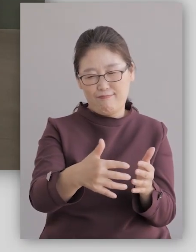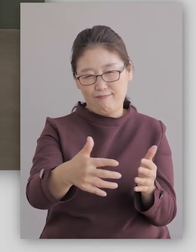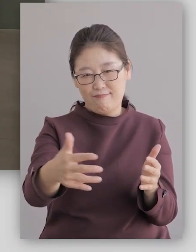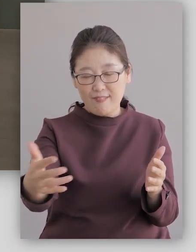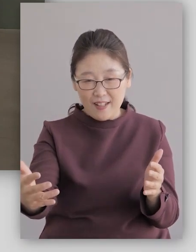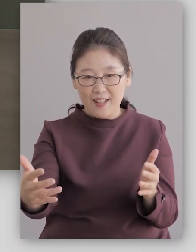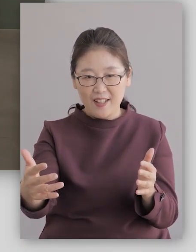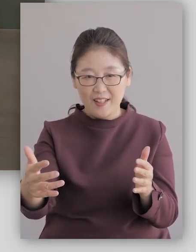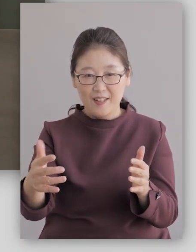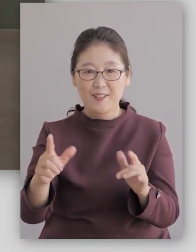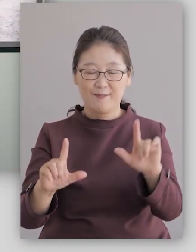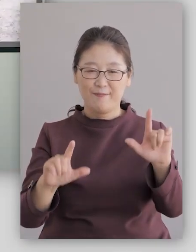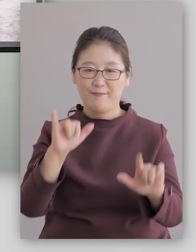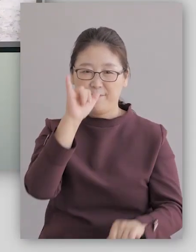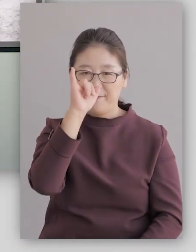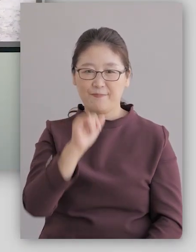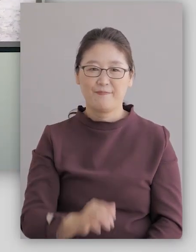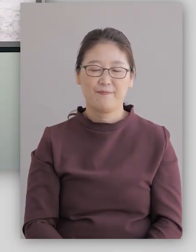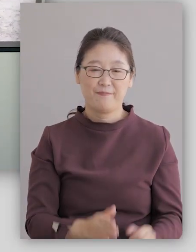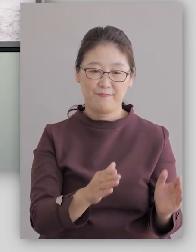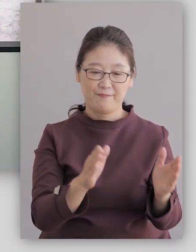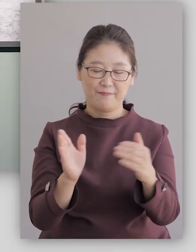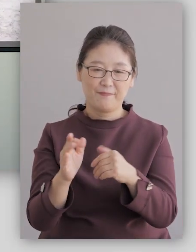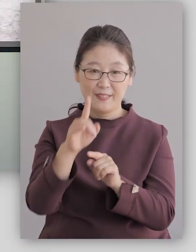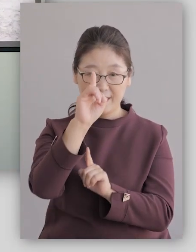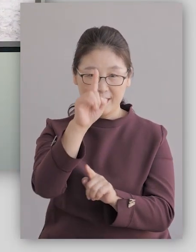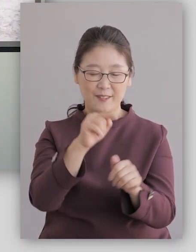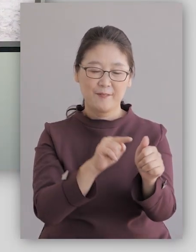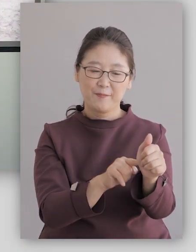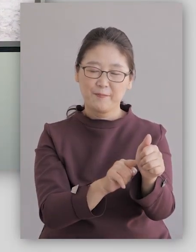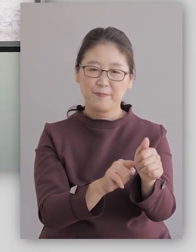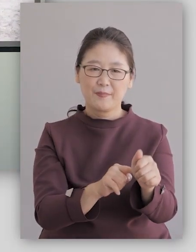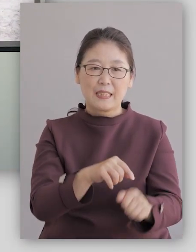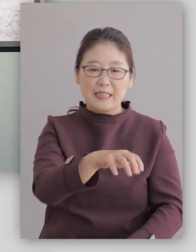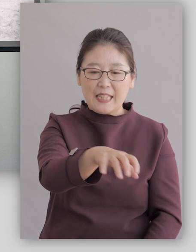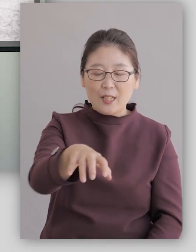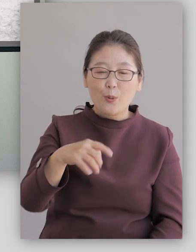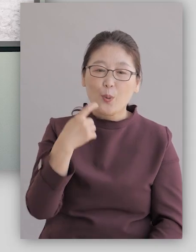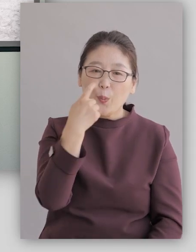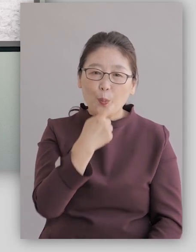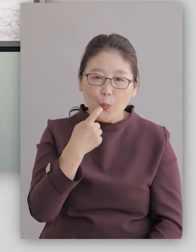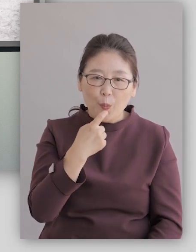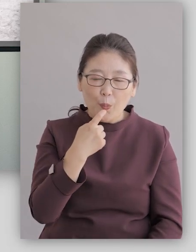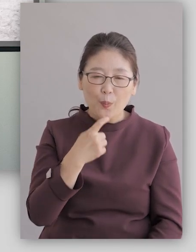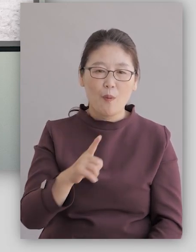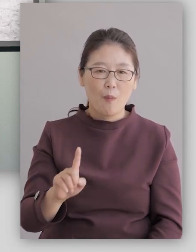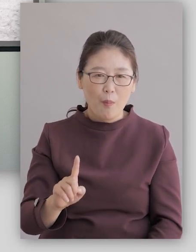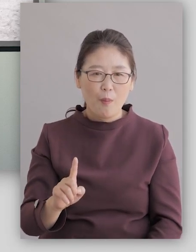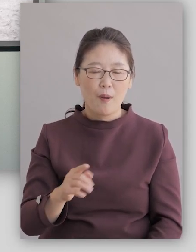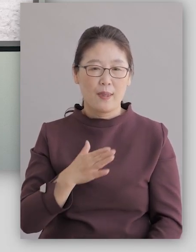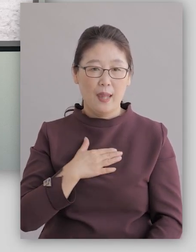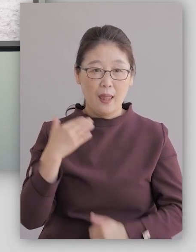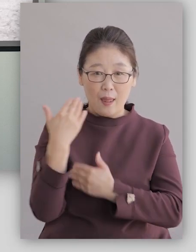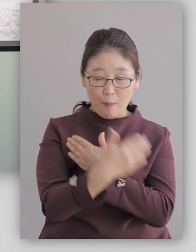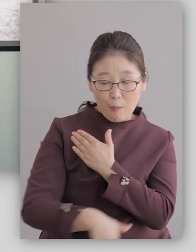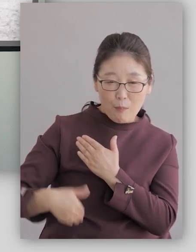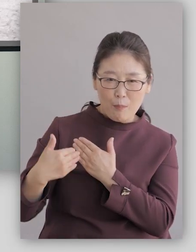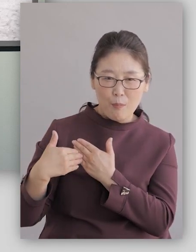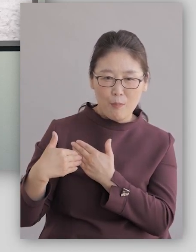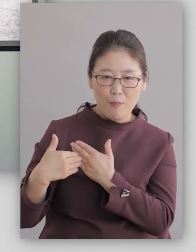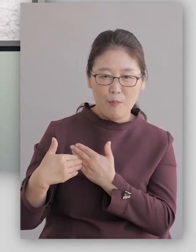이렇게 보여지게 되었습니다. 이건영 선생님의 장소의 논리라는 부분은 나의 신체가